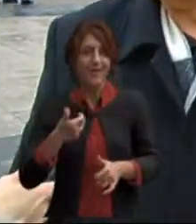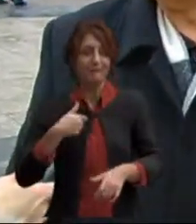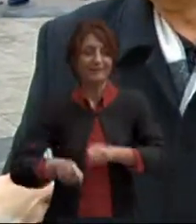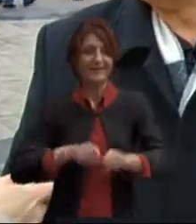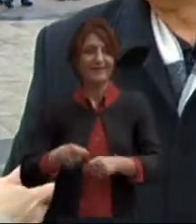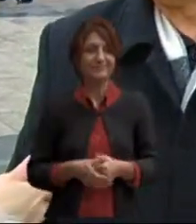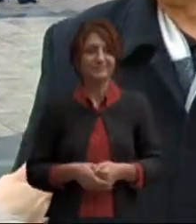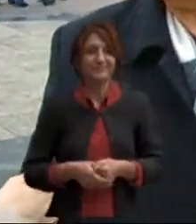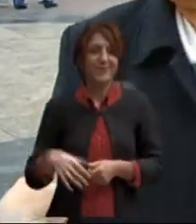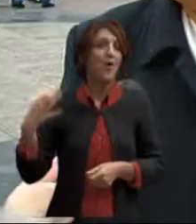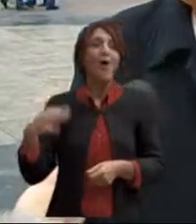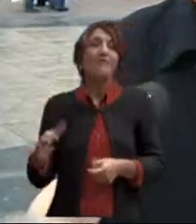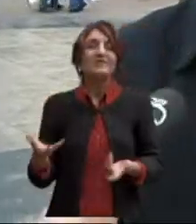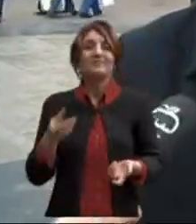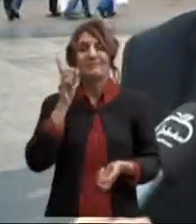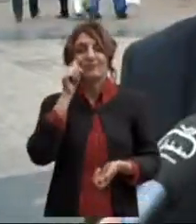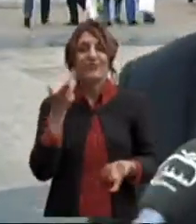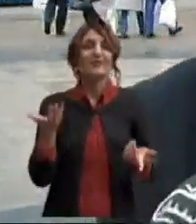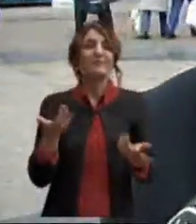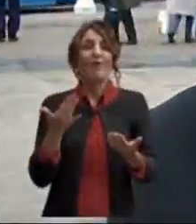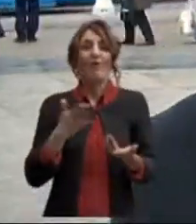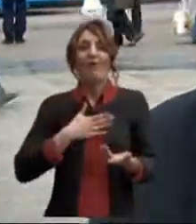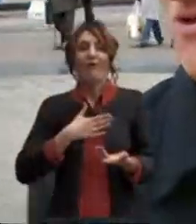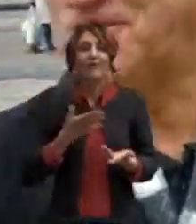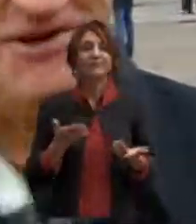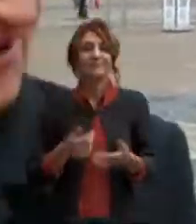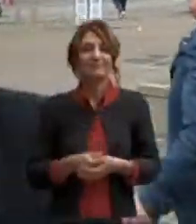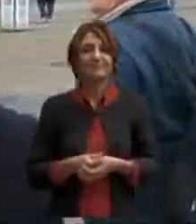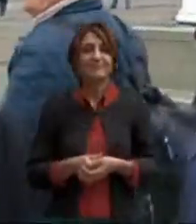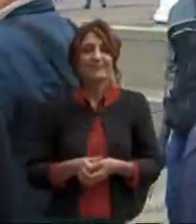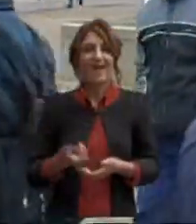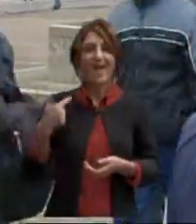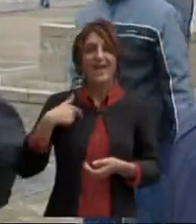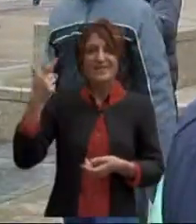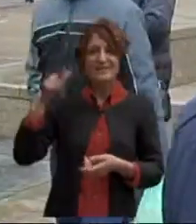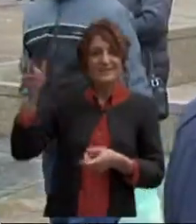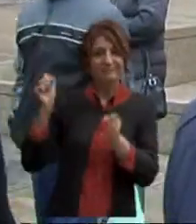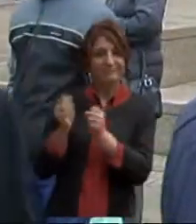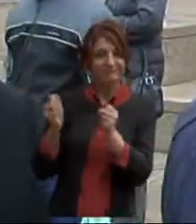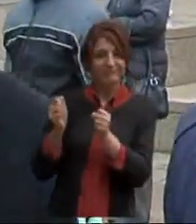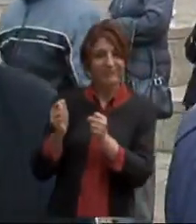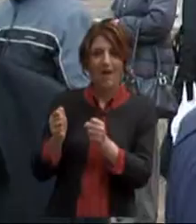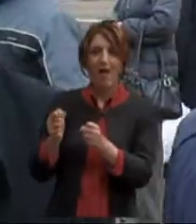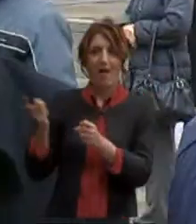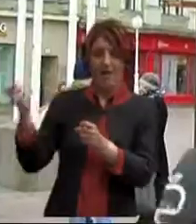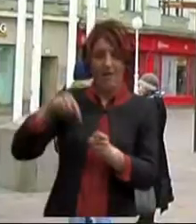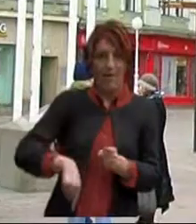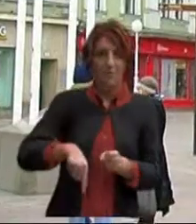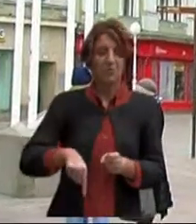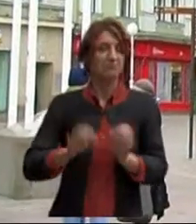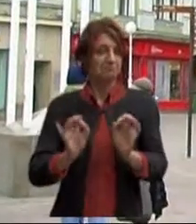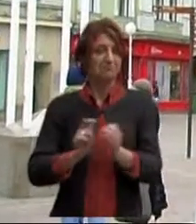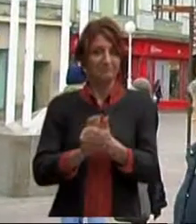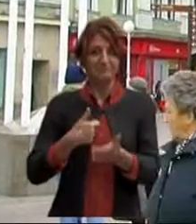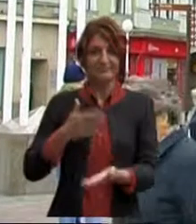zavisi samo od sebe čovjek koliko je ovaj. Ali mi smo izgledani krajeva, pa nam ovo dobro dođe.